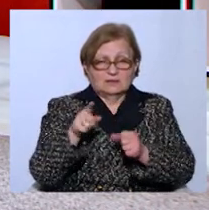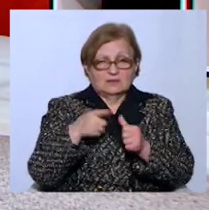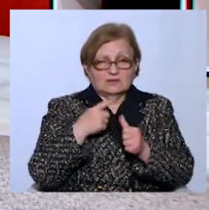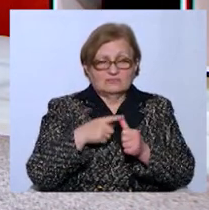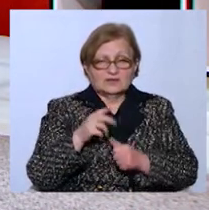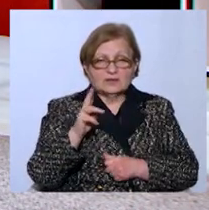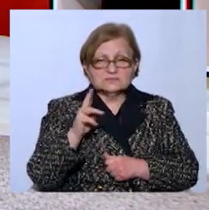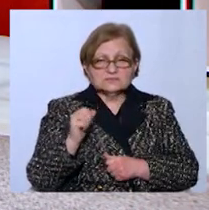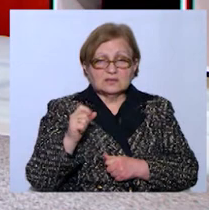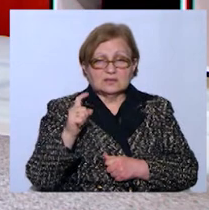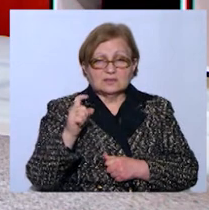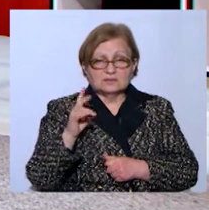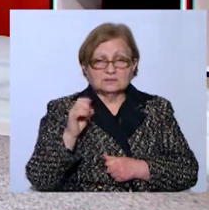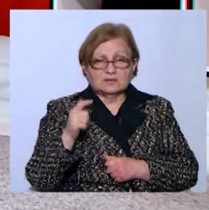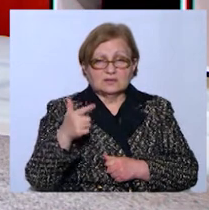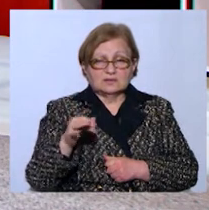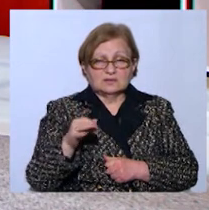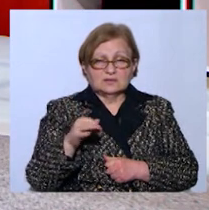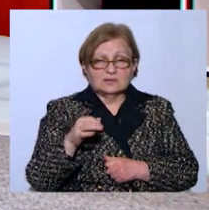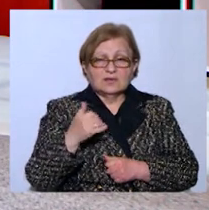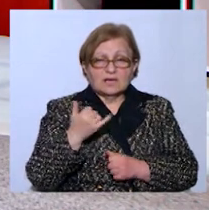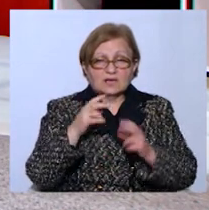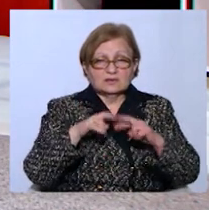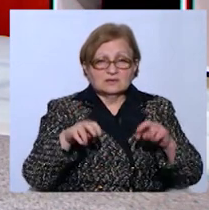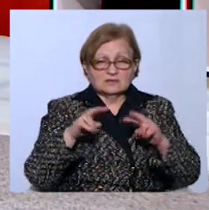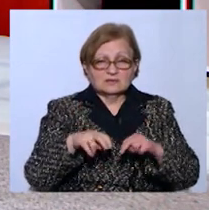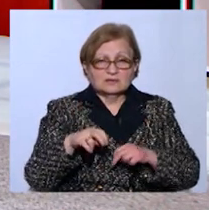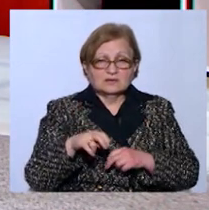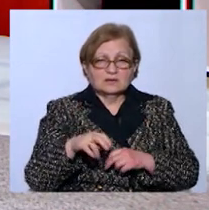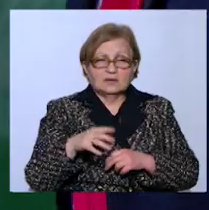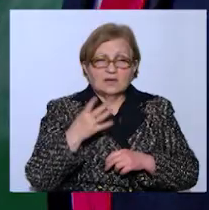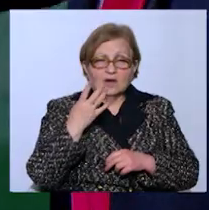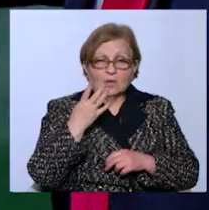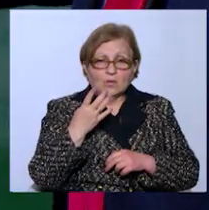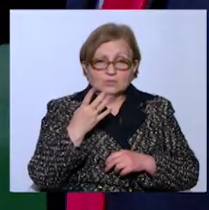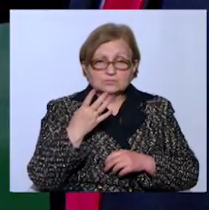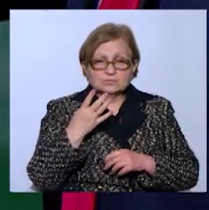წახნაგი. სამკუთხა პირამიდას ვიხილავ ოთხკუთხა.